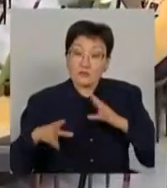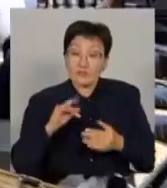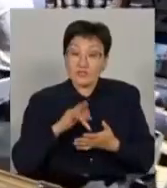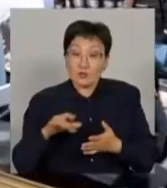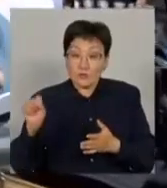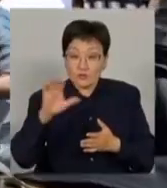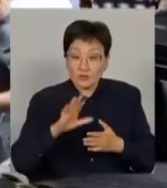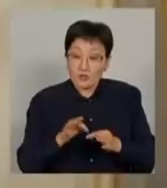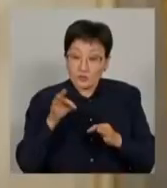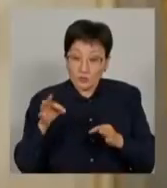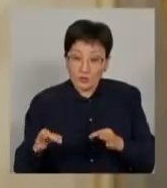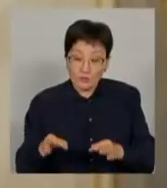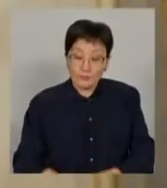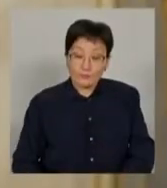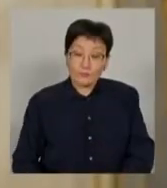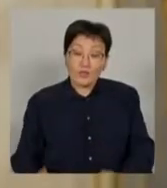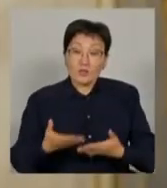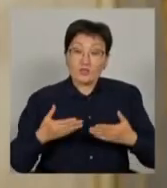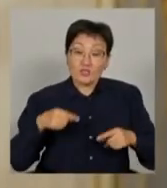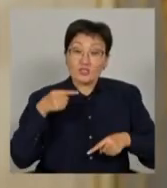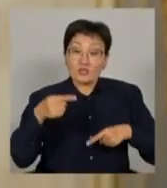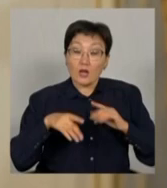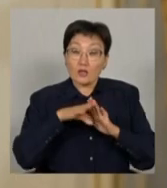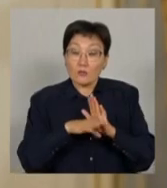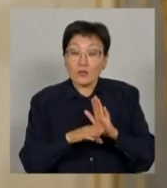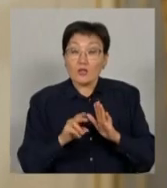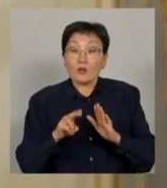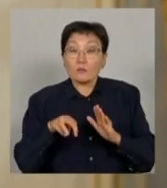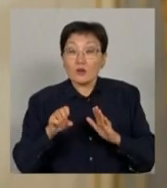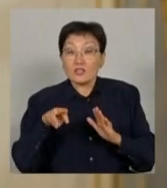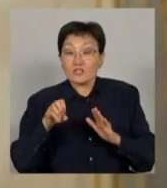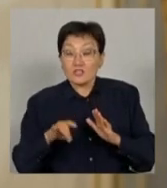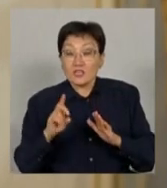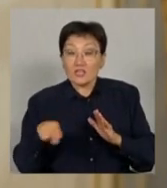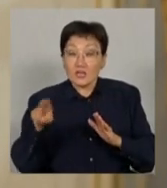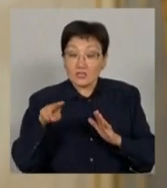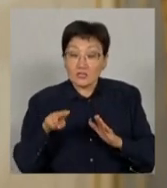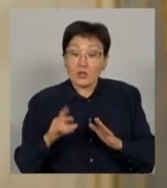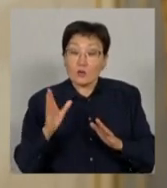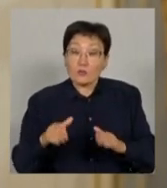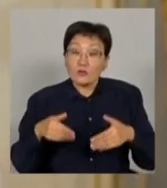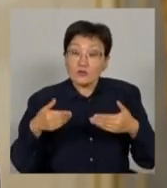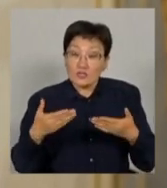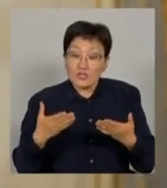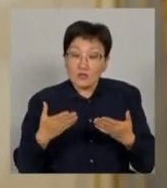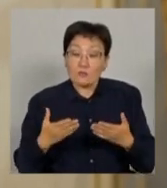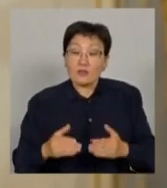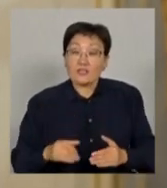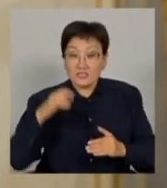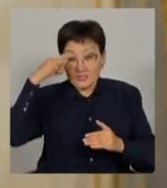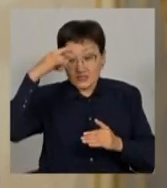центральноазиатского региона Мы через платформу MasterCard будем продвигать казахстанские it решения